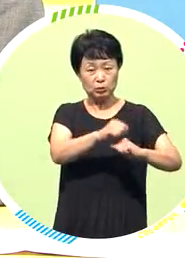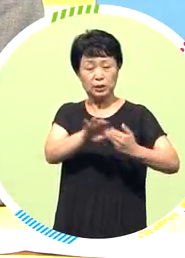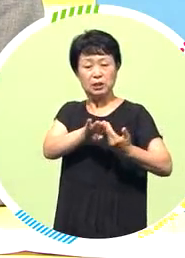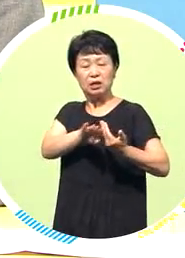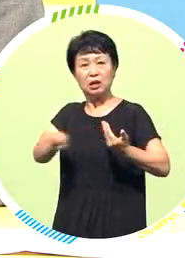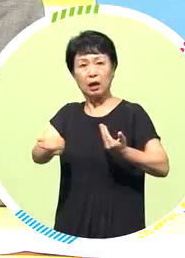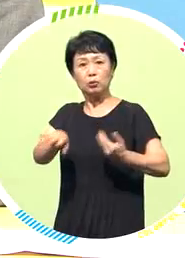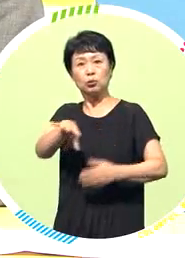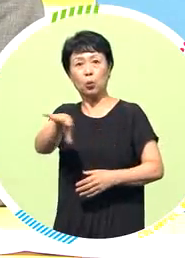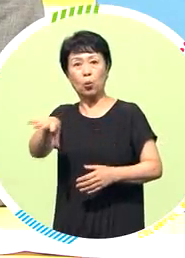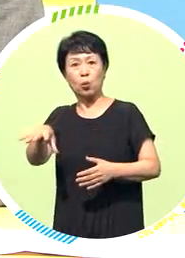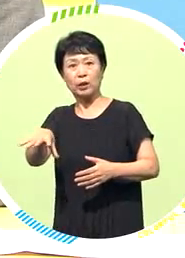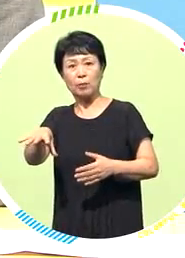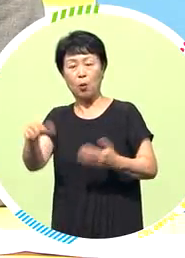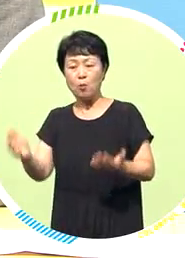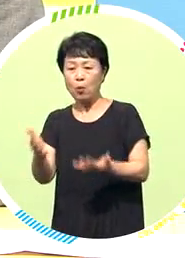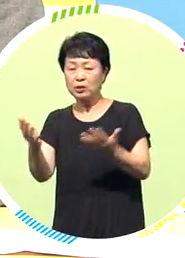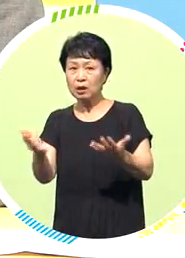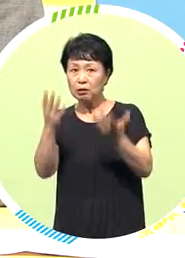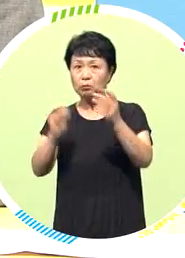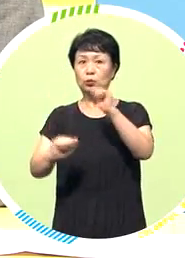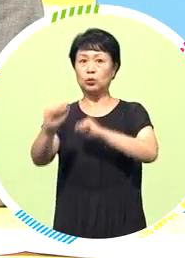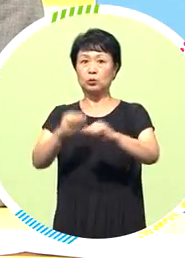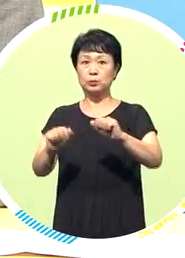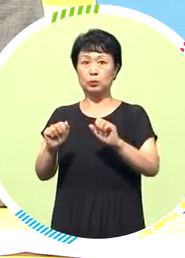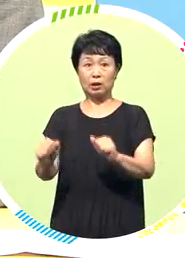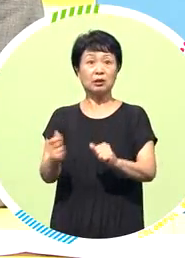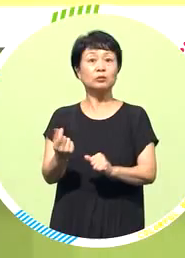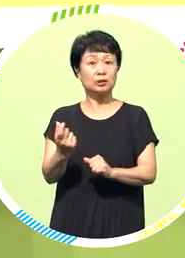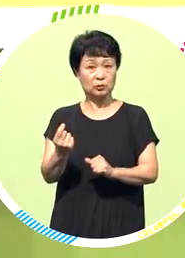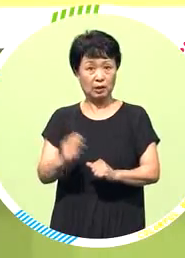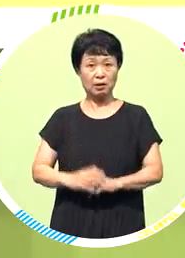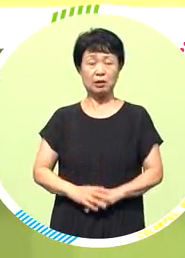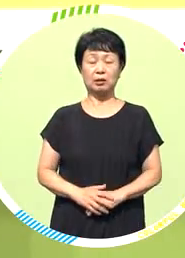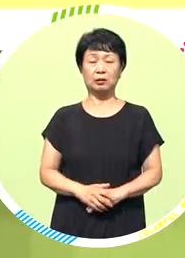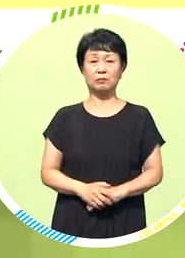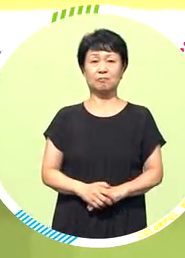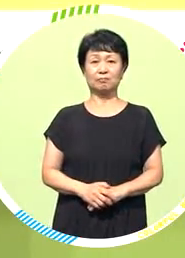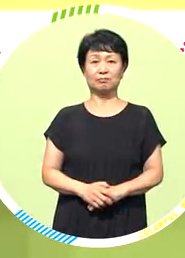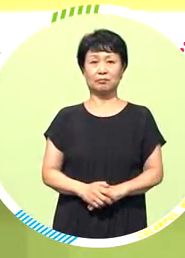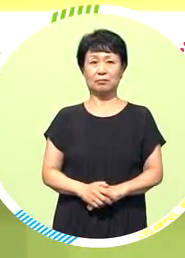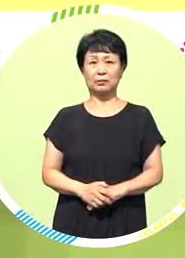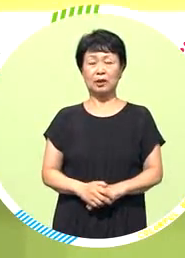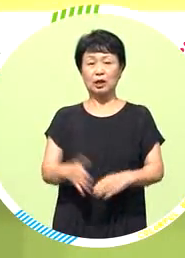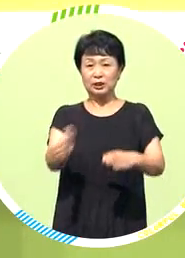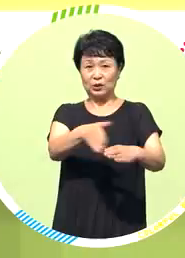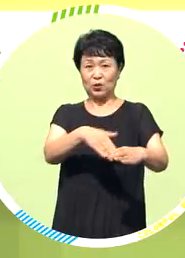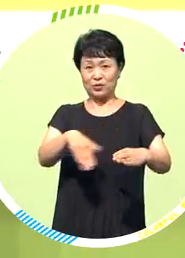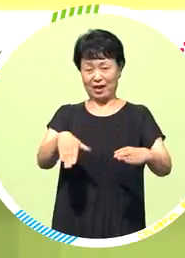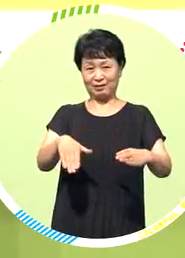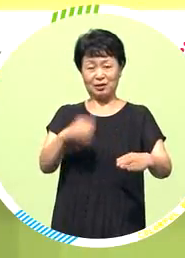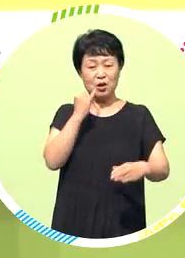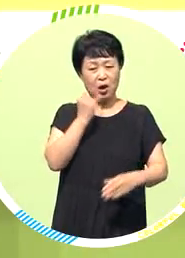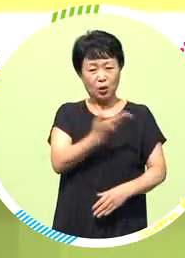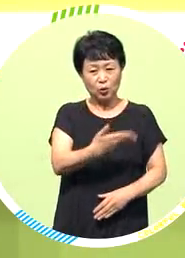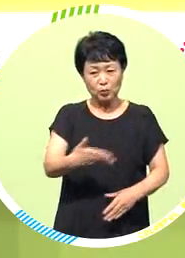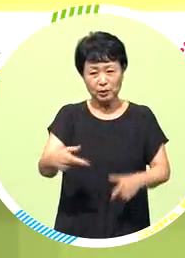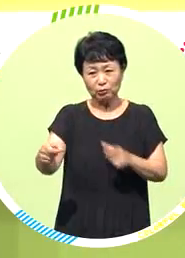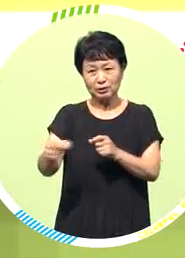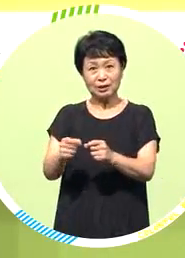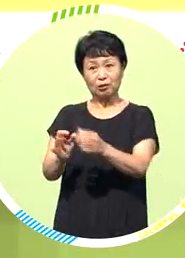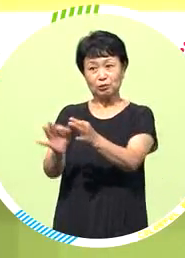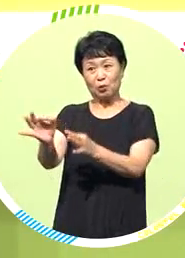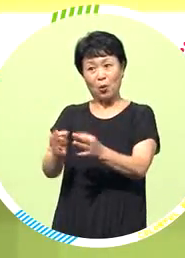り上げようという取り組みが行われているということで、うん、アンナちゃん、 はい、はい、まずはですね、まあ、湘南にはおしゃれな、ね、海の家いっぱい並んでます